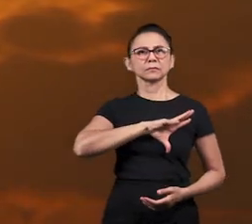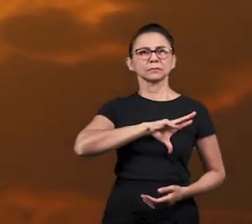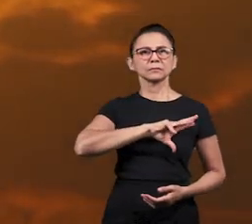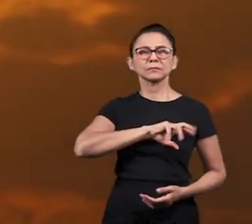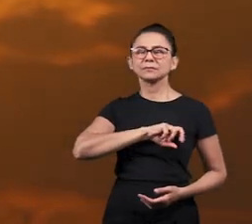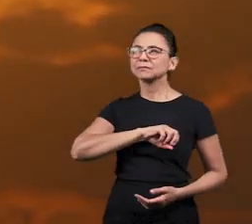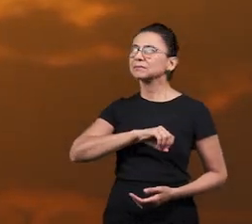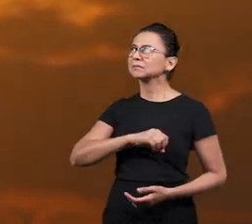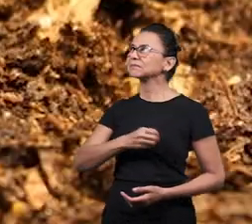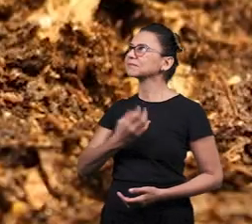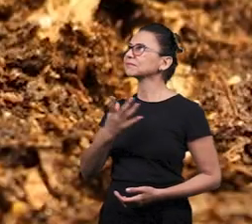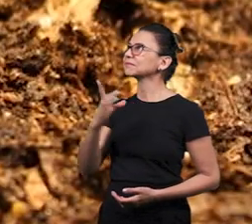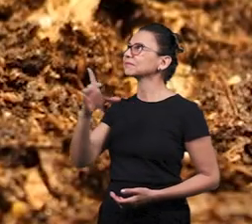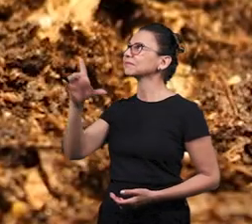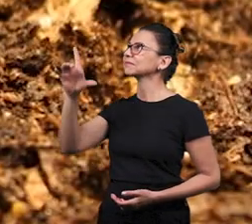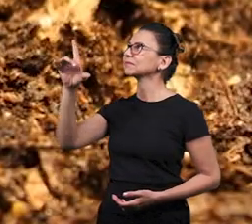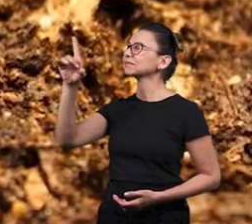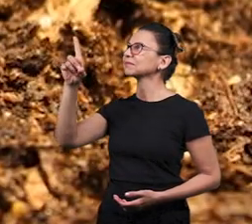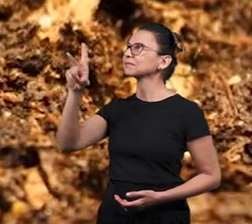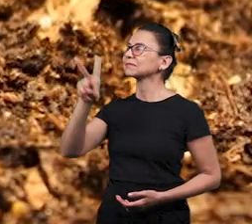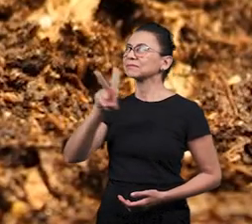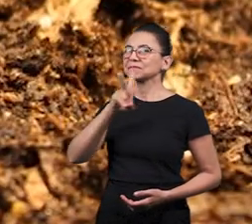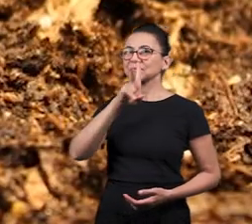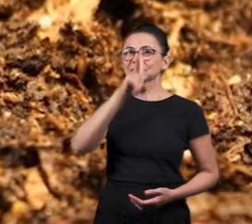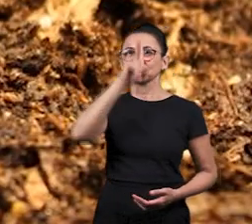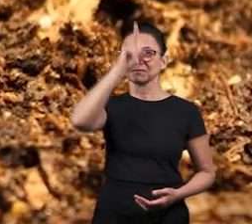я уповаю на эту